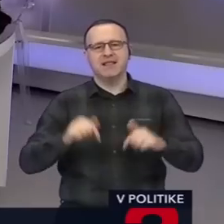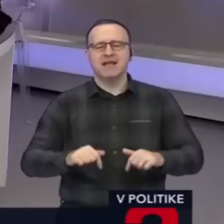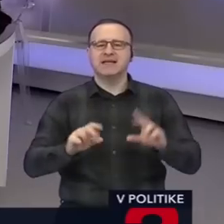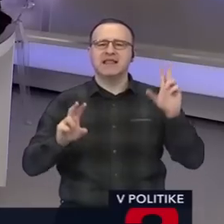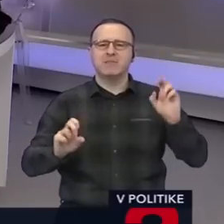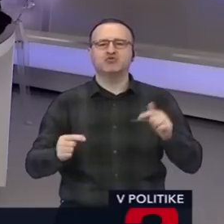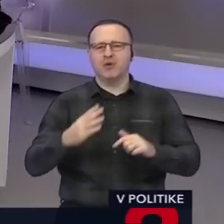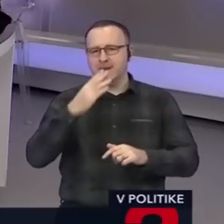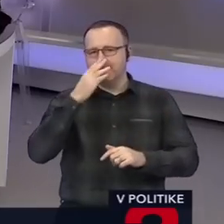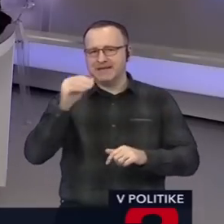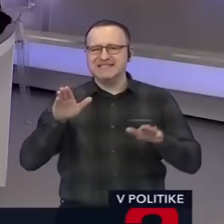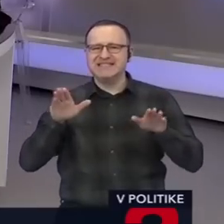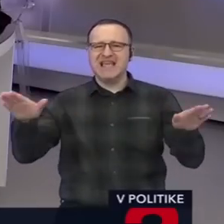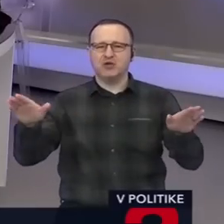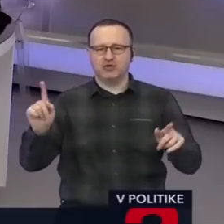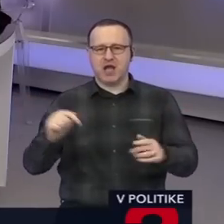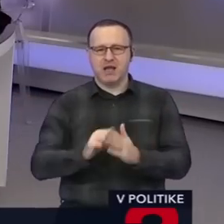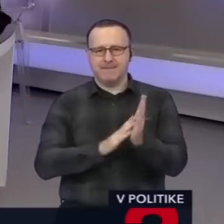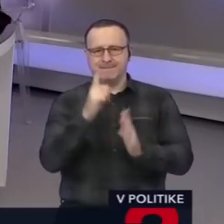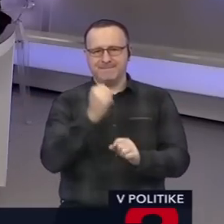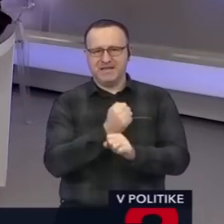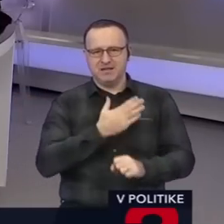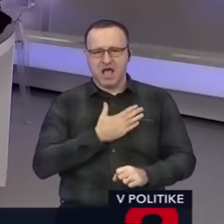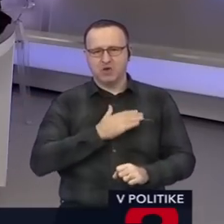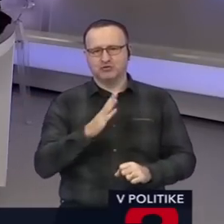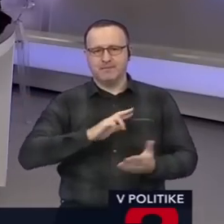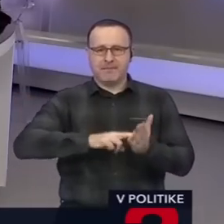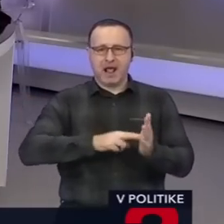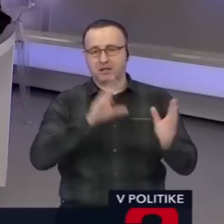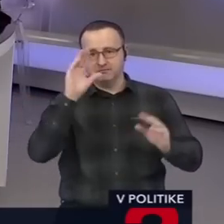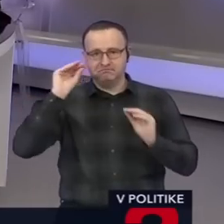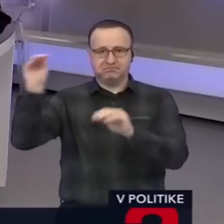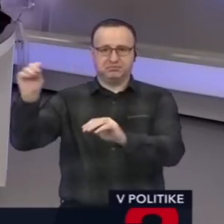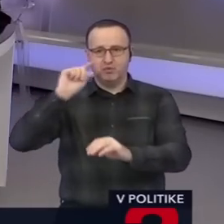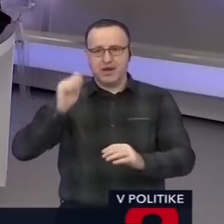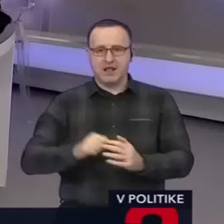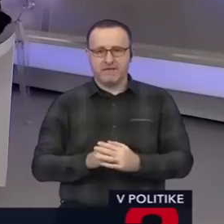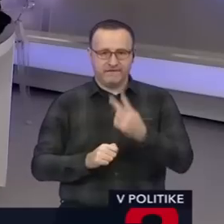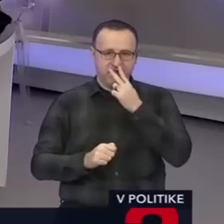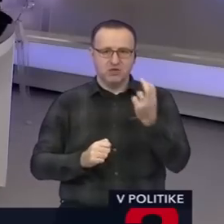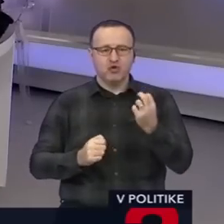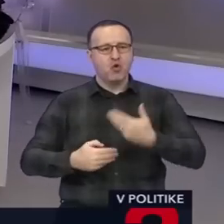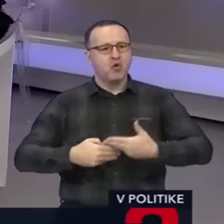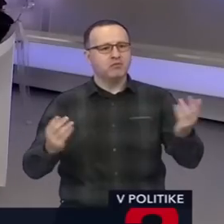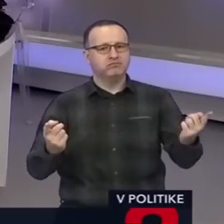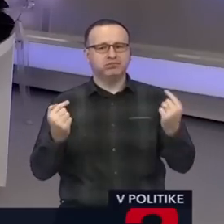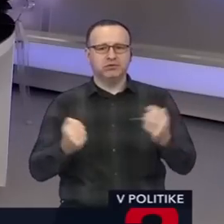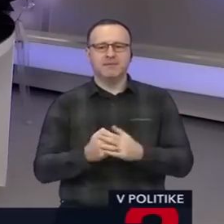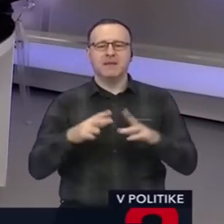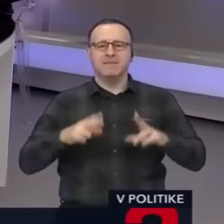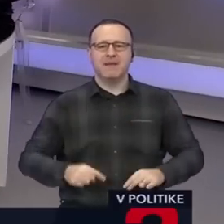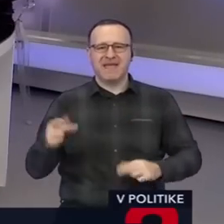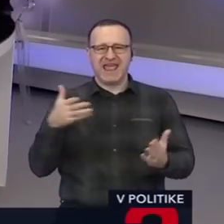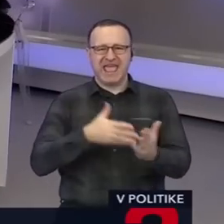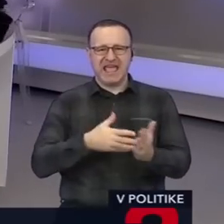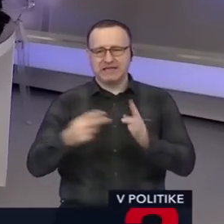čo to vyvolalo? Keď sa premiér Eduard Heger stretol s ukrajinským prezidentom Volodymyrom Zelenským, ktorý mu na rokovaní v Bruseli